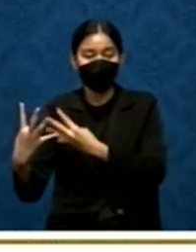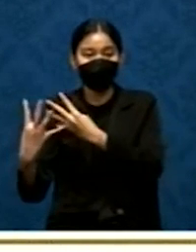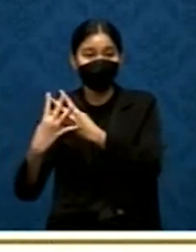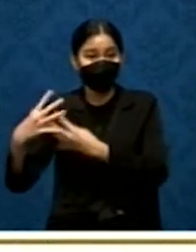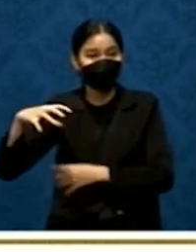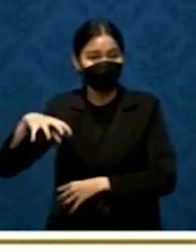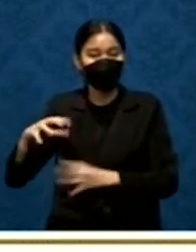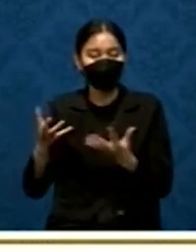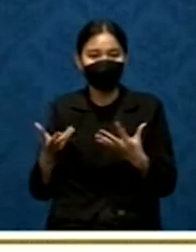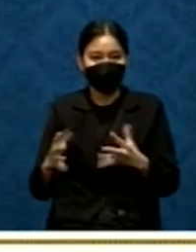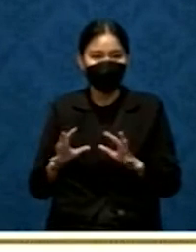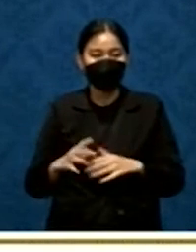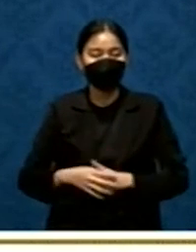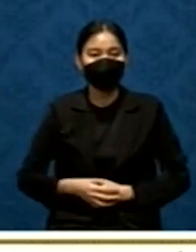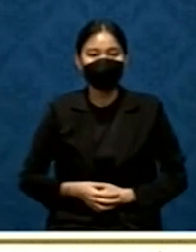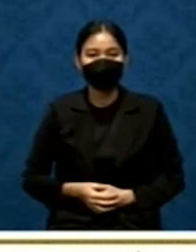ได้